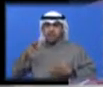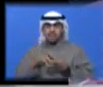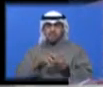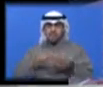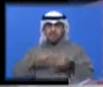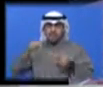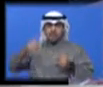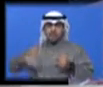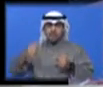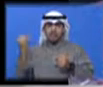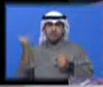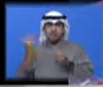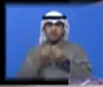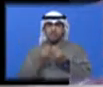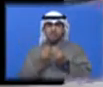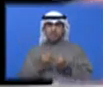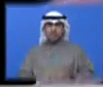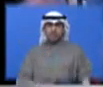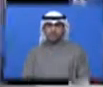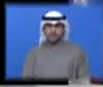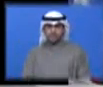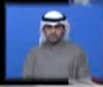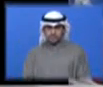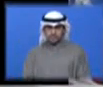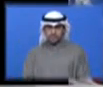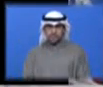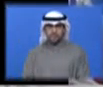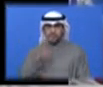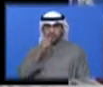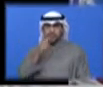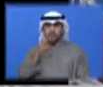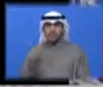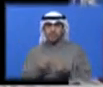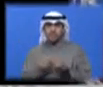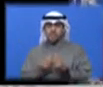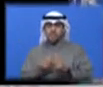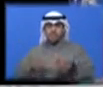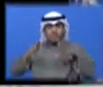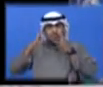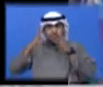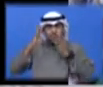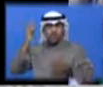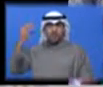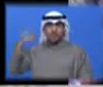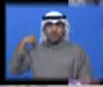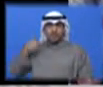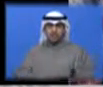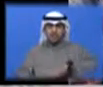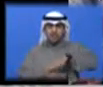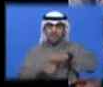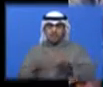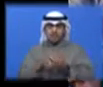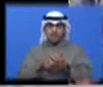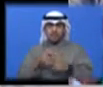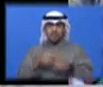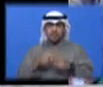الكويت لكن كل بلاد الخليج والعرب ان شاء الله. طبعا اشكر صاحب السمو الامير، الحكومه، الشعب الكويتي، هذا